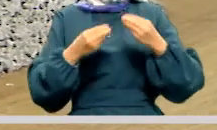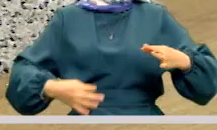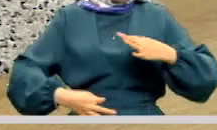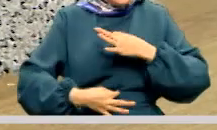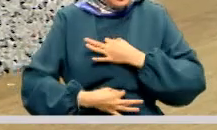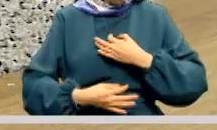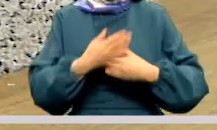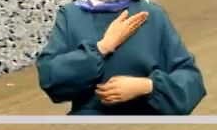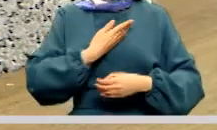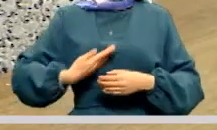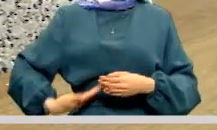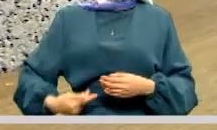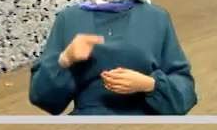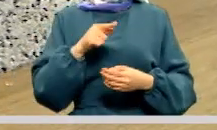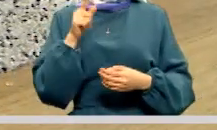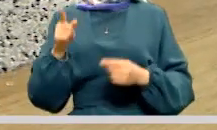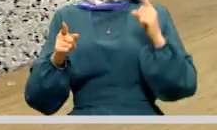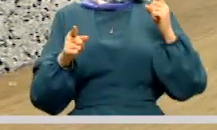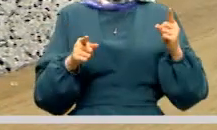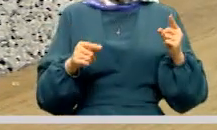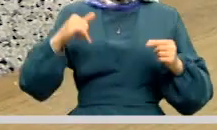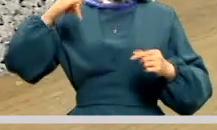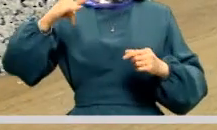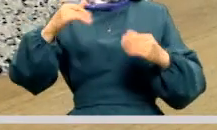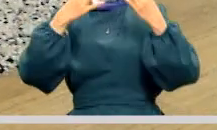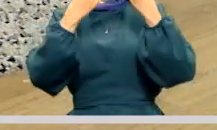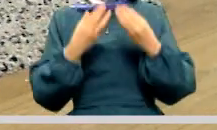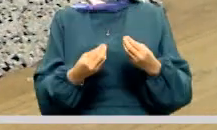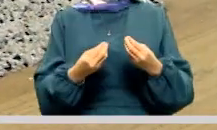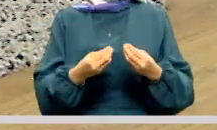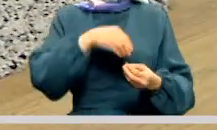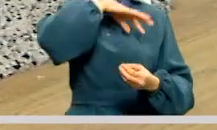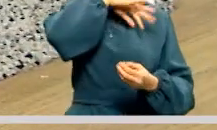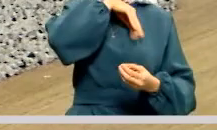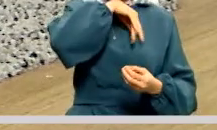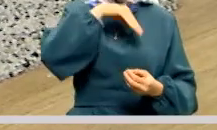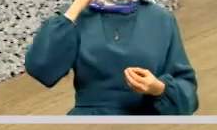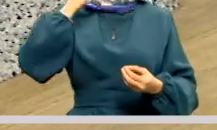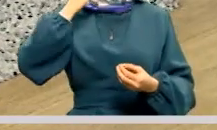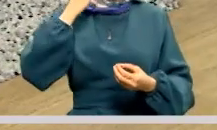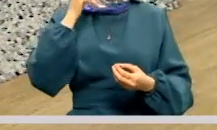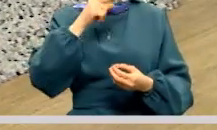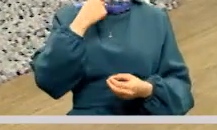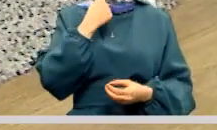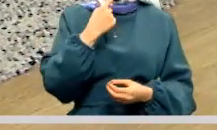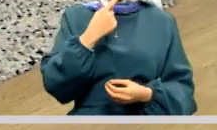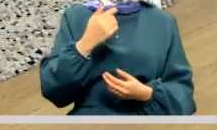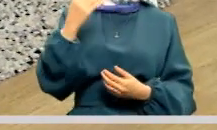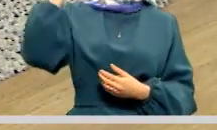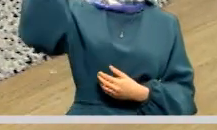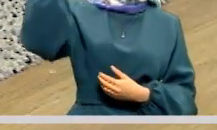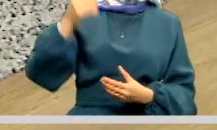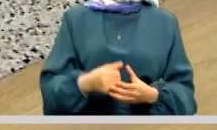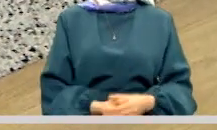ve anne babanın yakınında olan anneanne babaanne dede dediğimiz büyüklerimiz dediğimiz